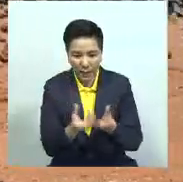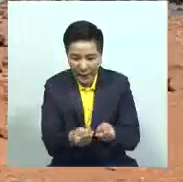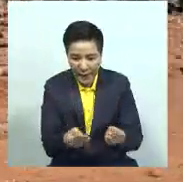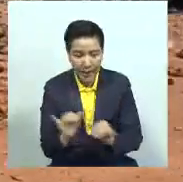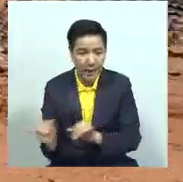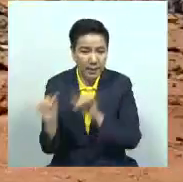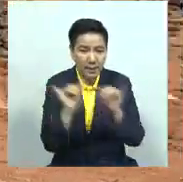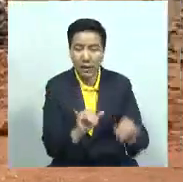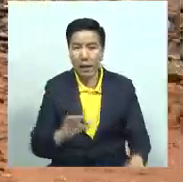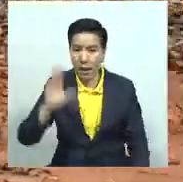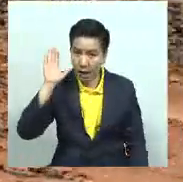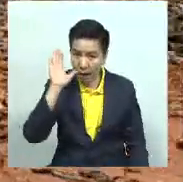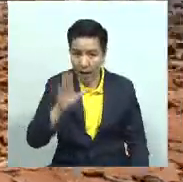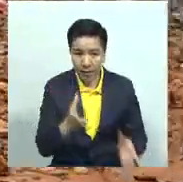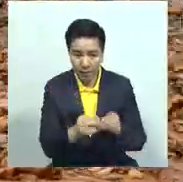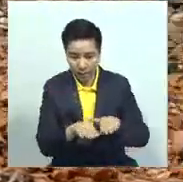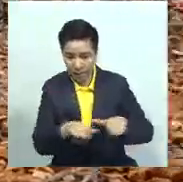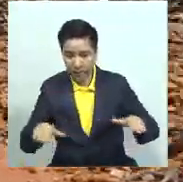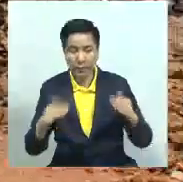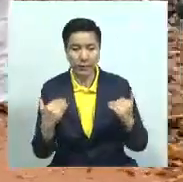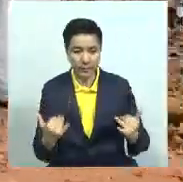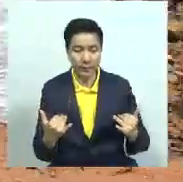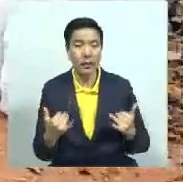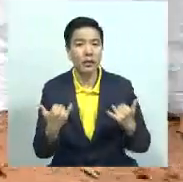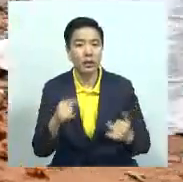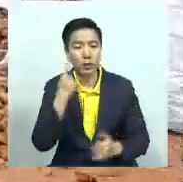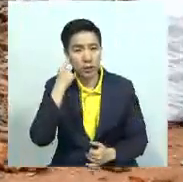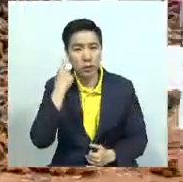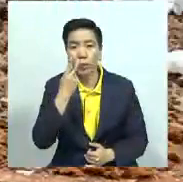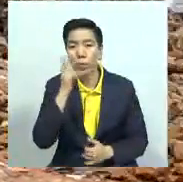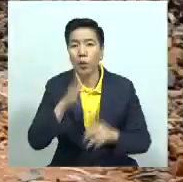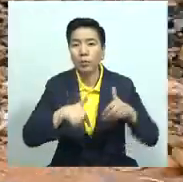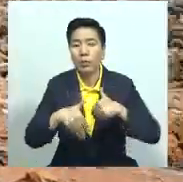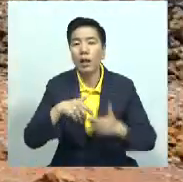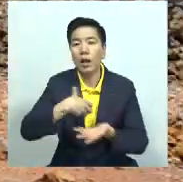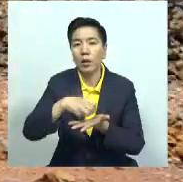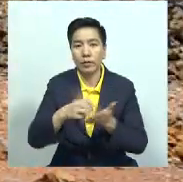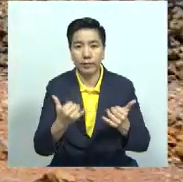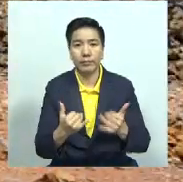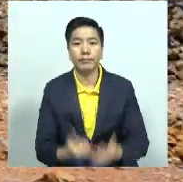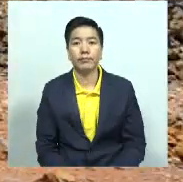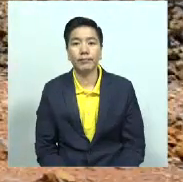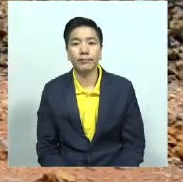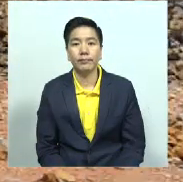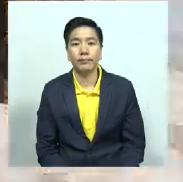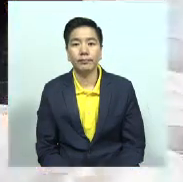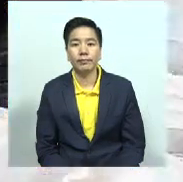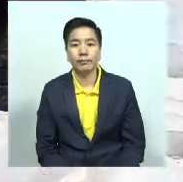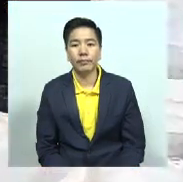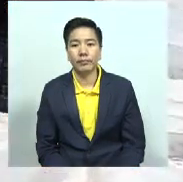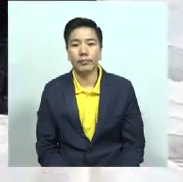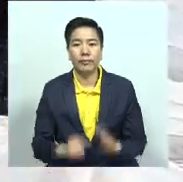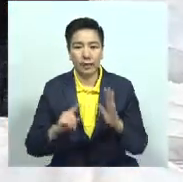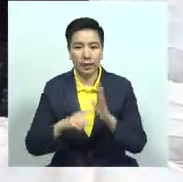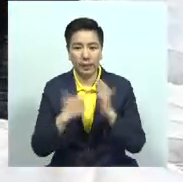รือว่าประกอบกิจการใดๆบนพื้นที่ดังกล่าวได้นะครับลองไปฟังเสียงชาวบ้านที่ได้รับผลกระทบกันครับ กลัวค่ะตอนแรก